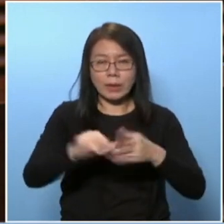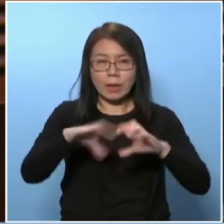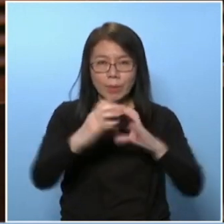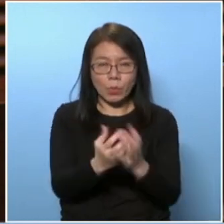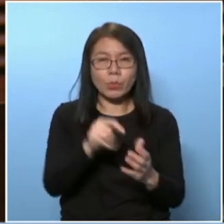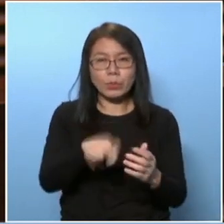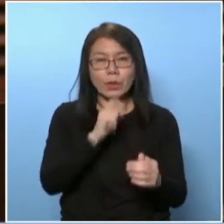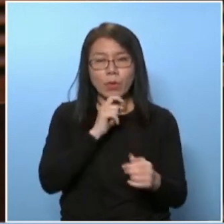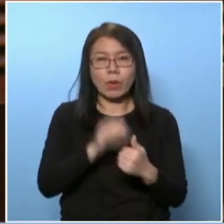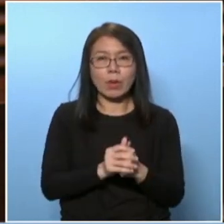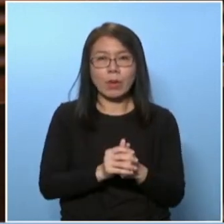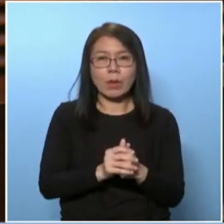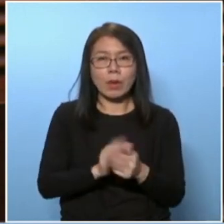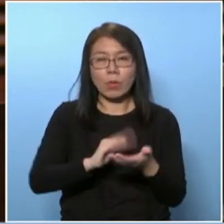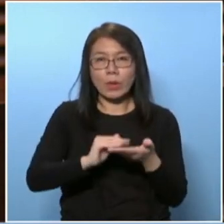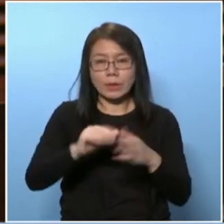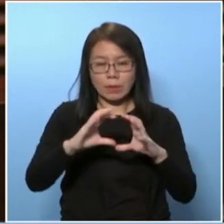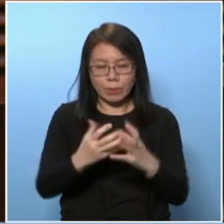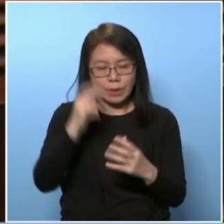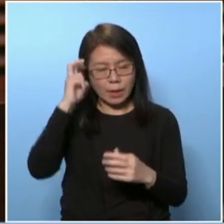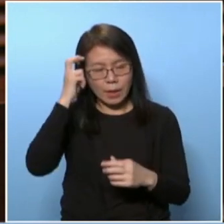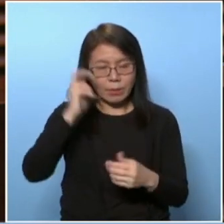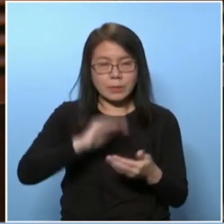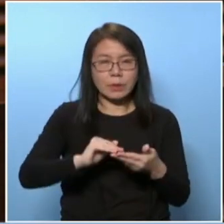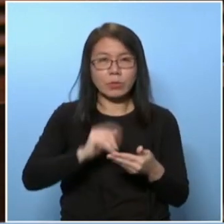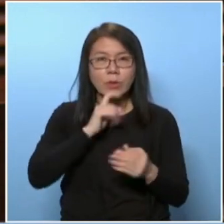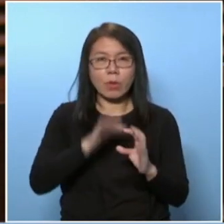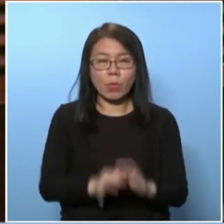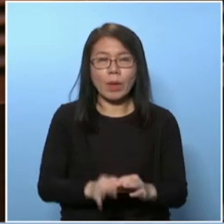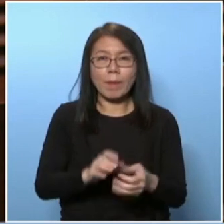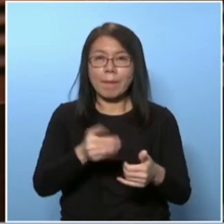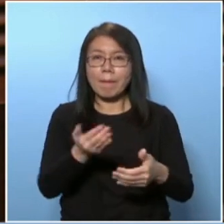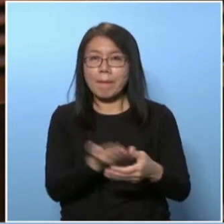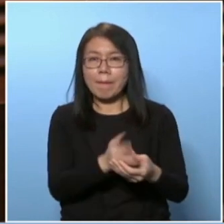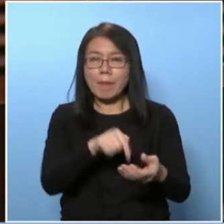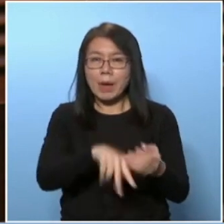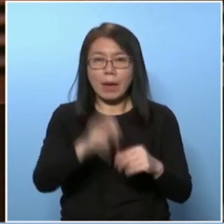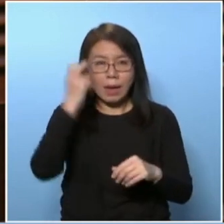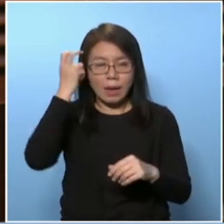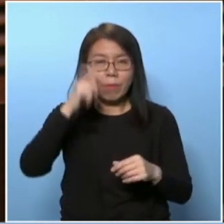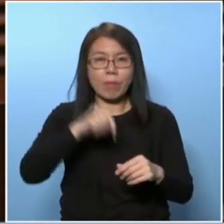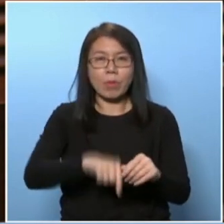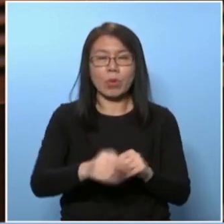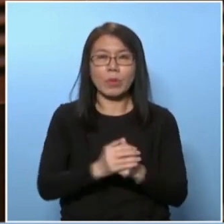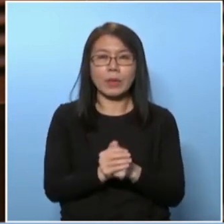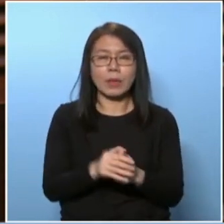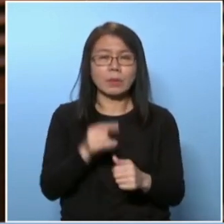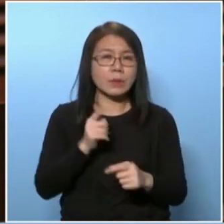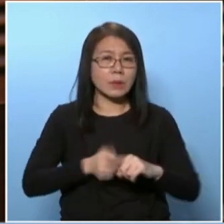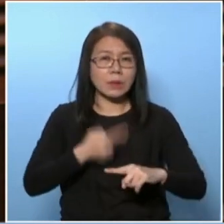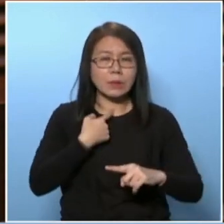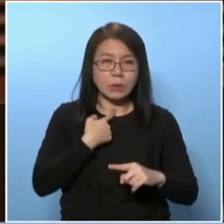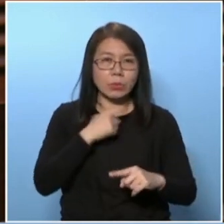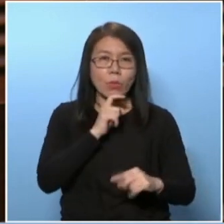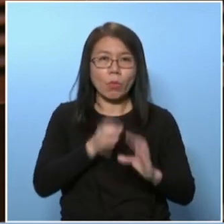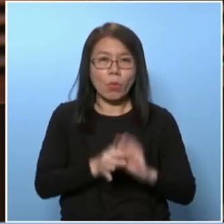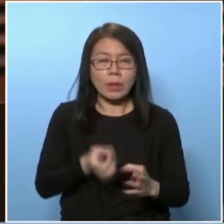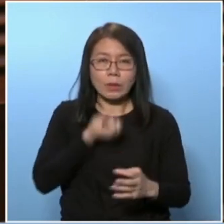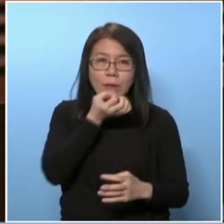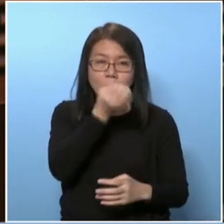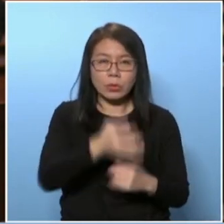他都要從他衛生的角度去考慮，就是這個個案，還有呢在這個考慮裡面呢需不需要就著他提出那